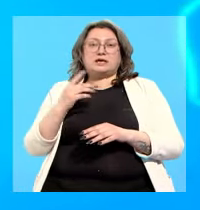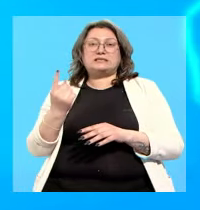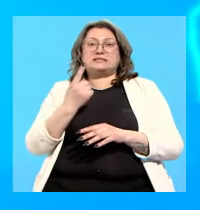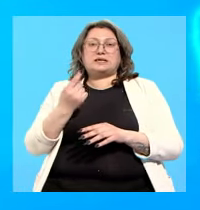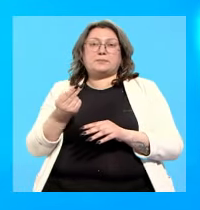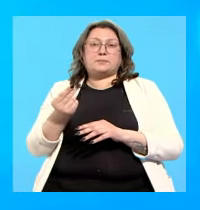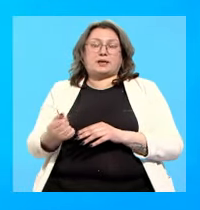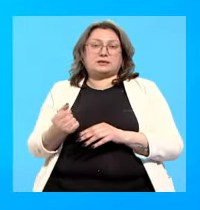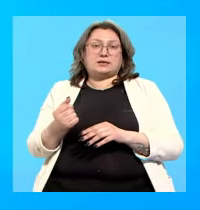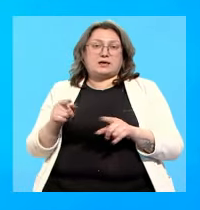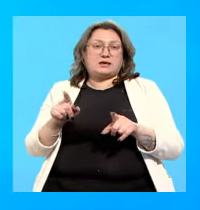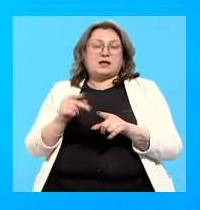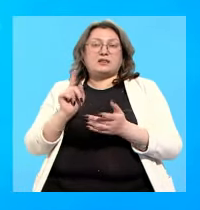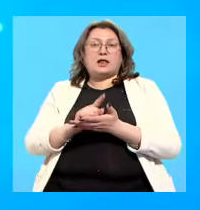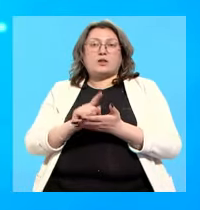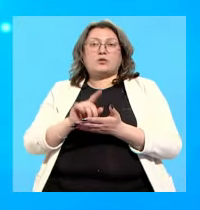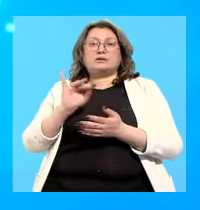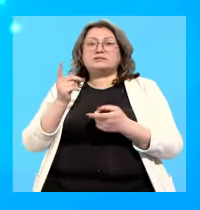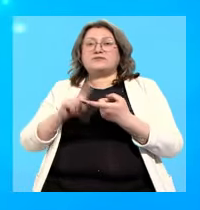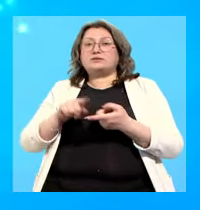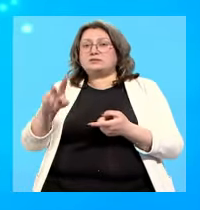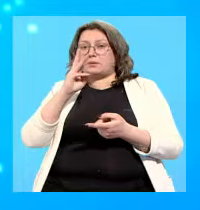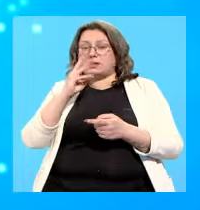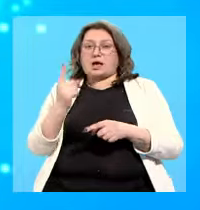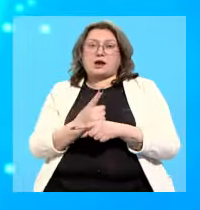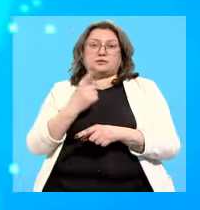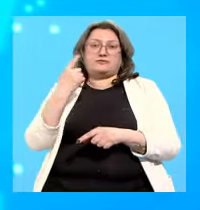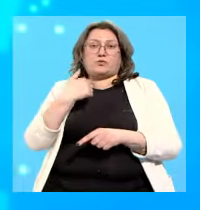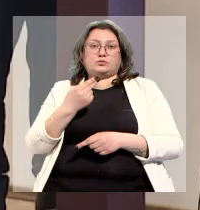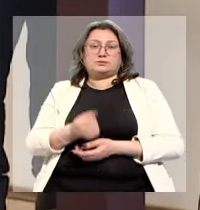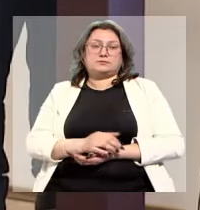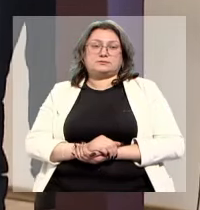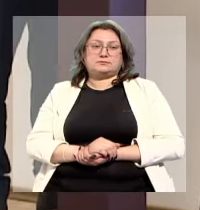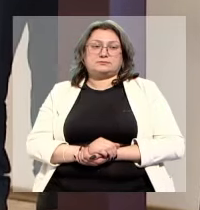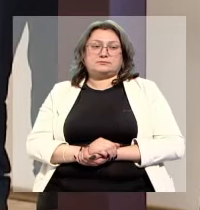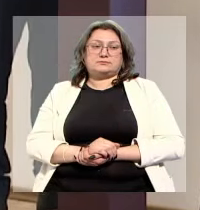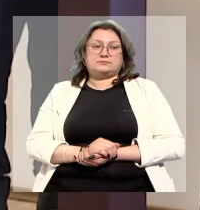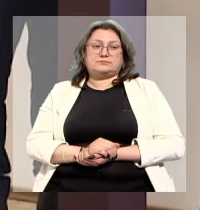рет есептелетін салықты жеке және шағын кәсіпкерлер пайдалана алады.